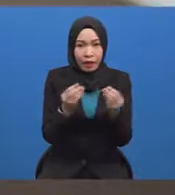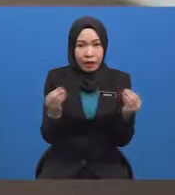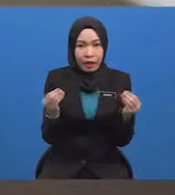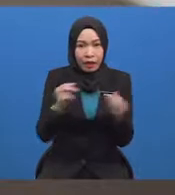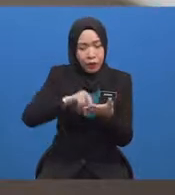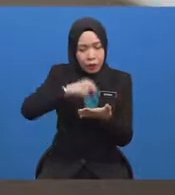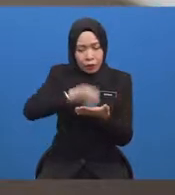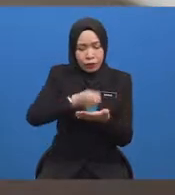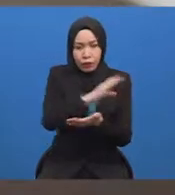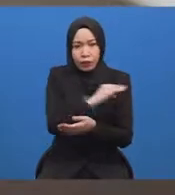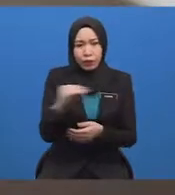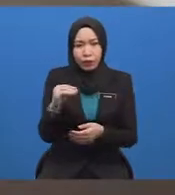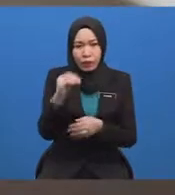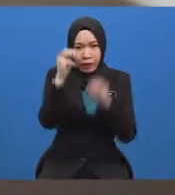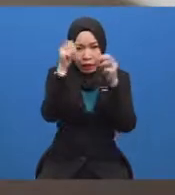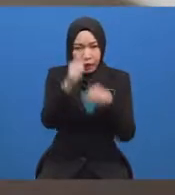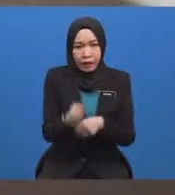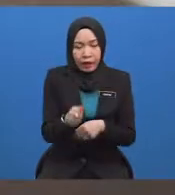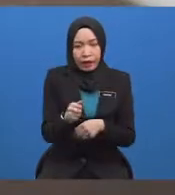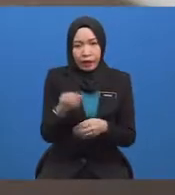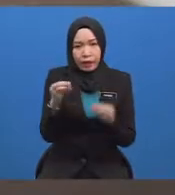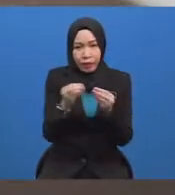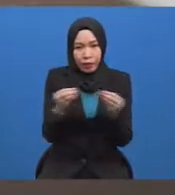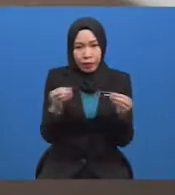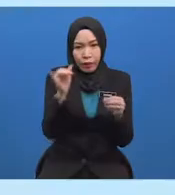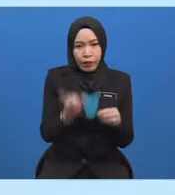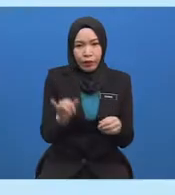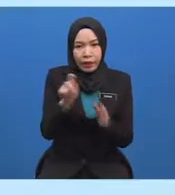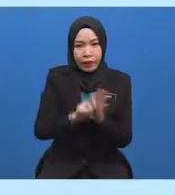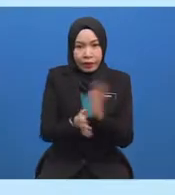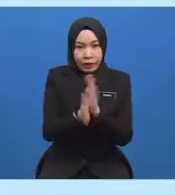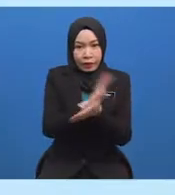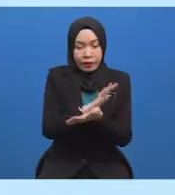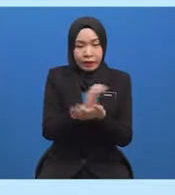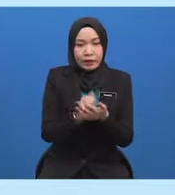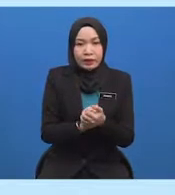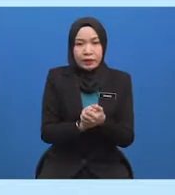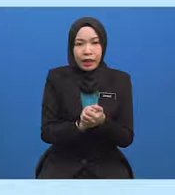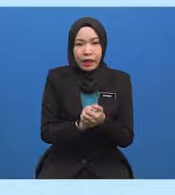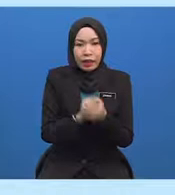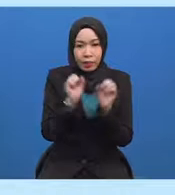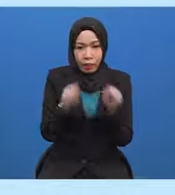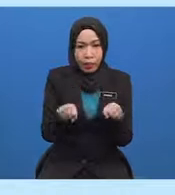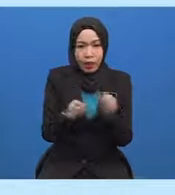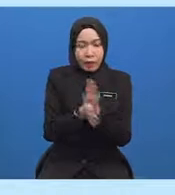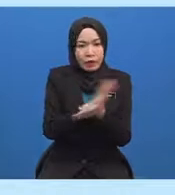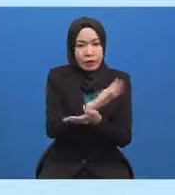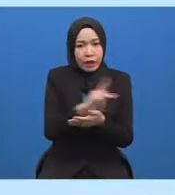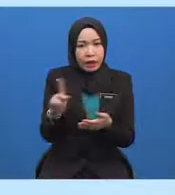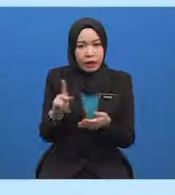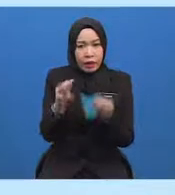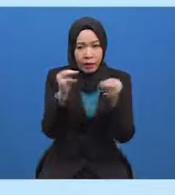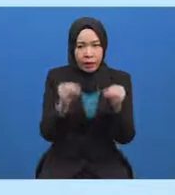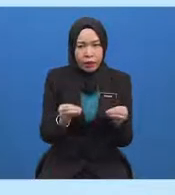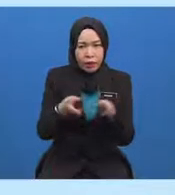aliran lumpur yang berlaku di Cirebon Bukit menyebabkan tanah menimbun mangsa yang kebetulan berada